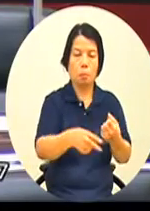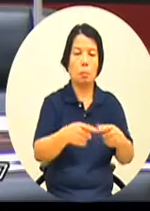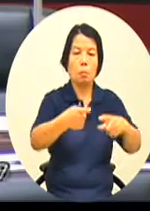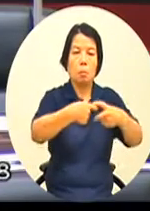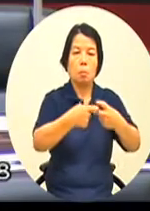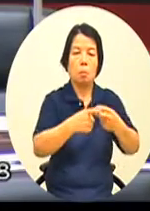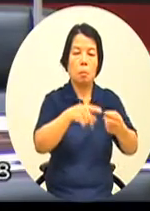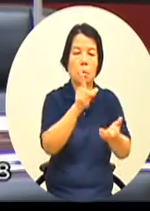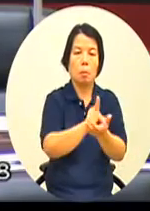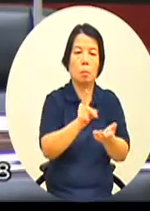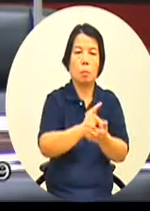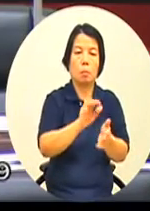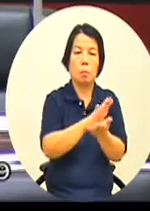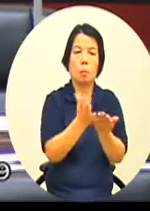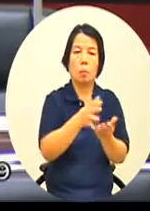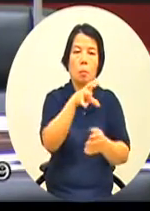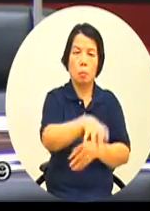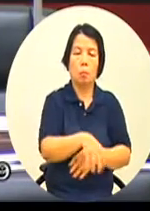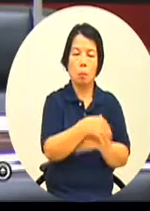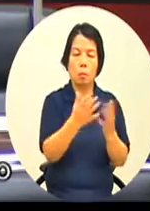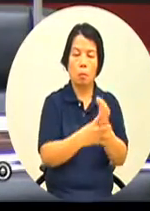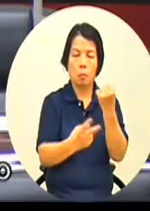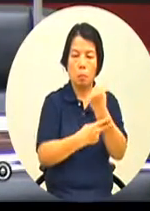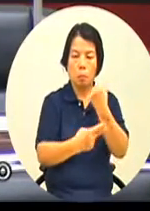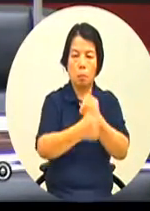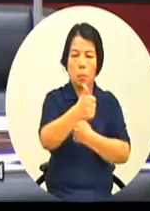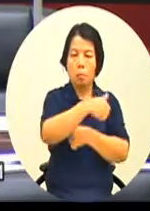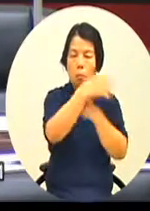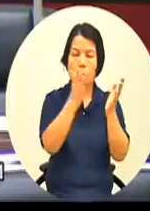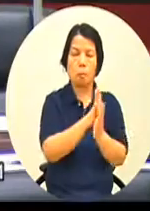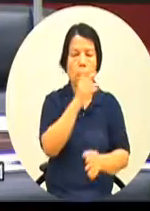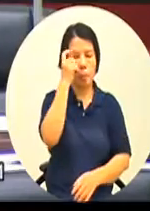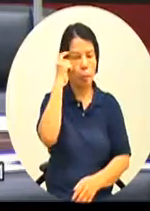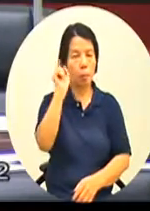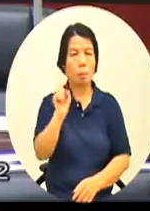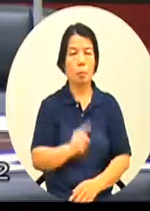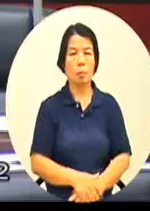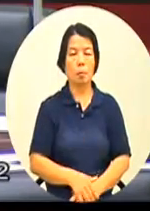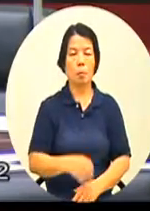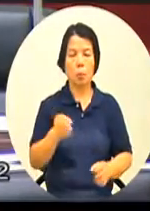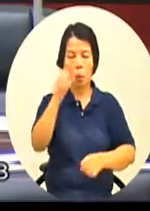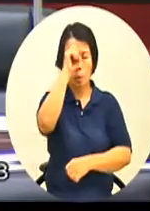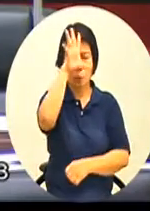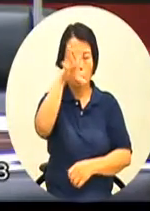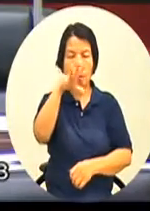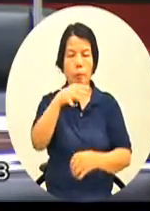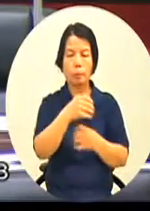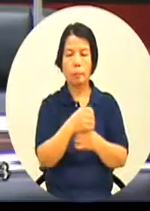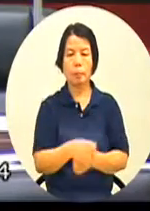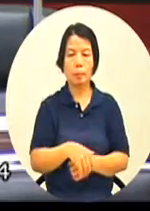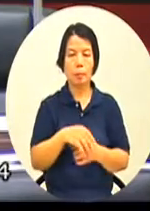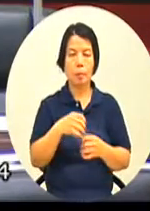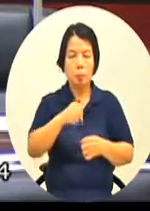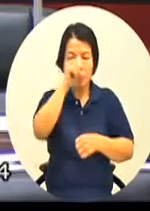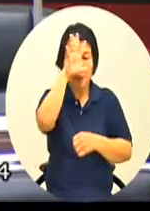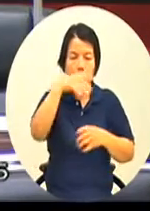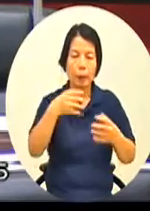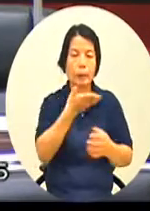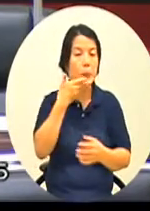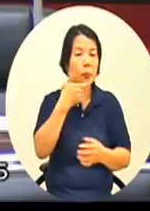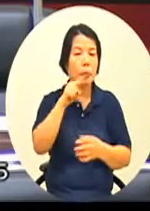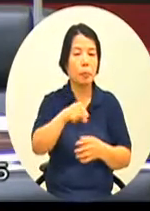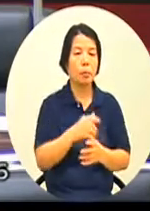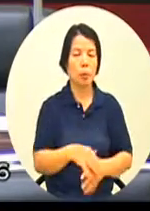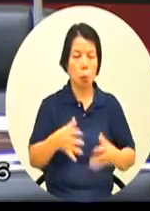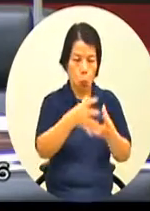所以根本这些里长思考的，他不是思考党派利益，他是思考大多数里民是要